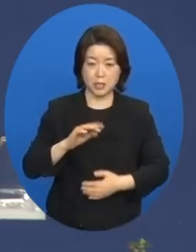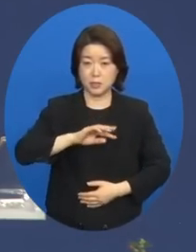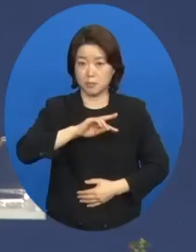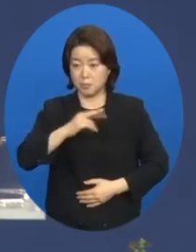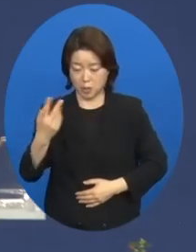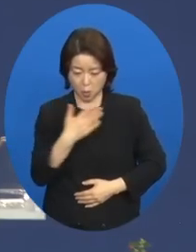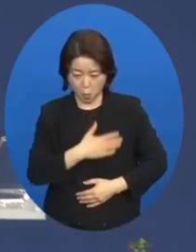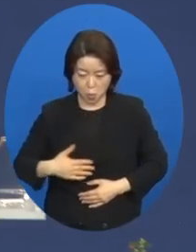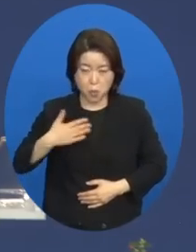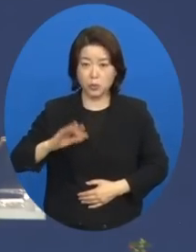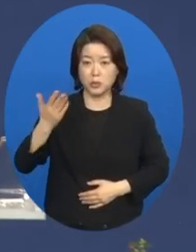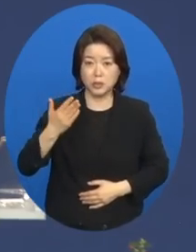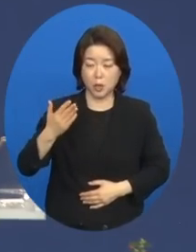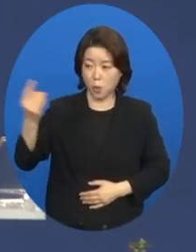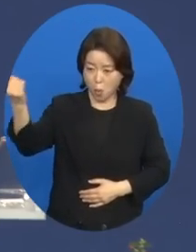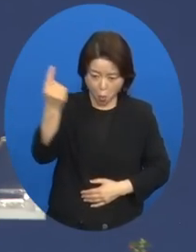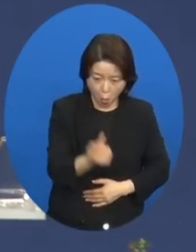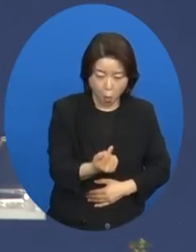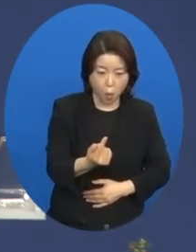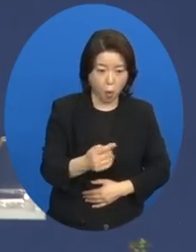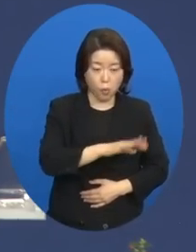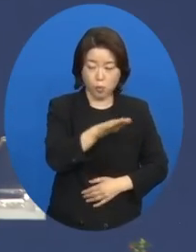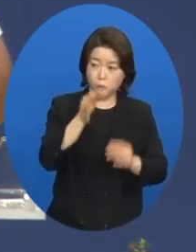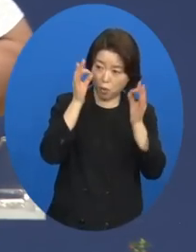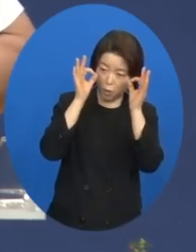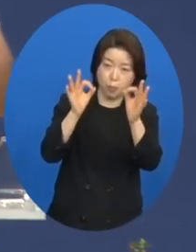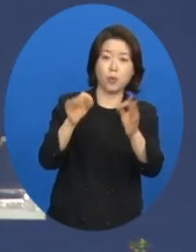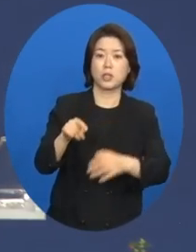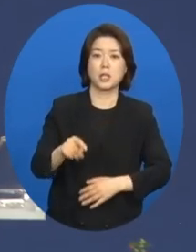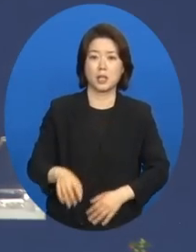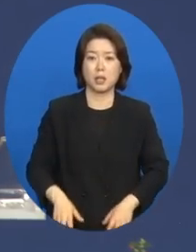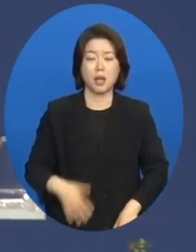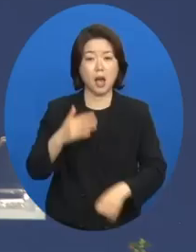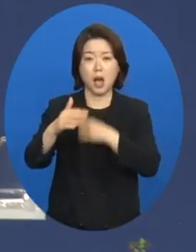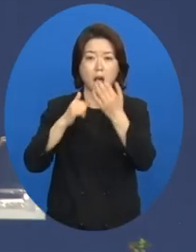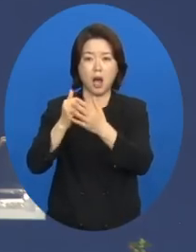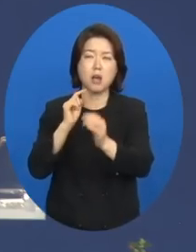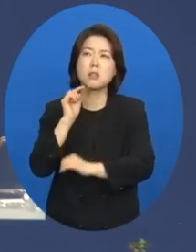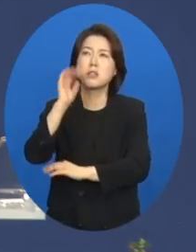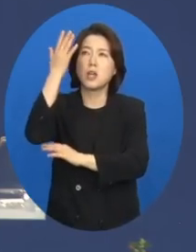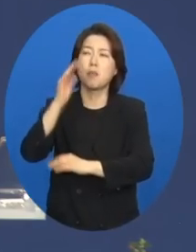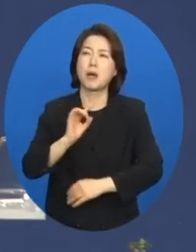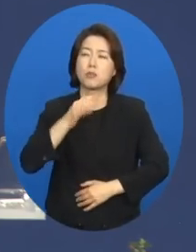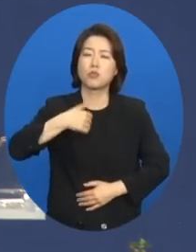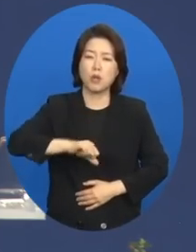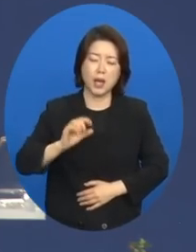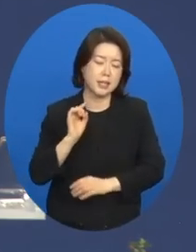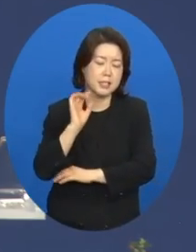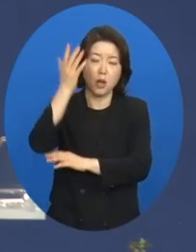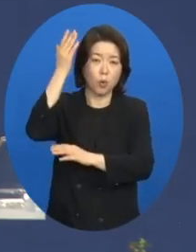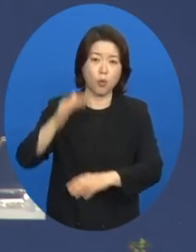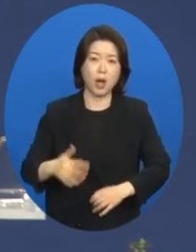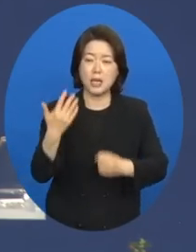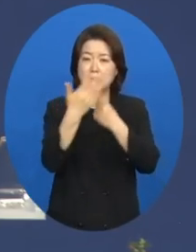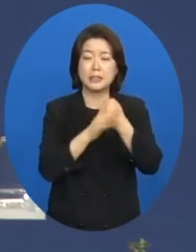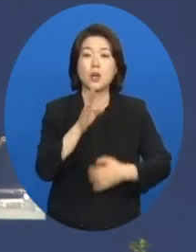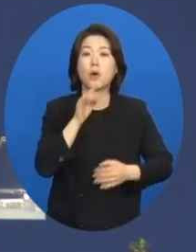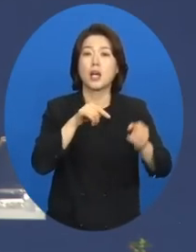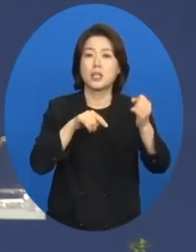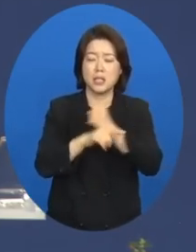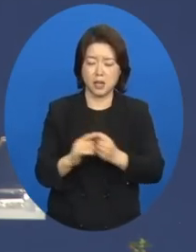우리 가운데 거하심에 우리가 보니 그가 하나님의 영광이요 독생자의 영광이요 은혜와